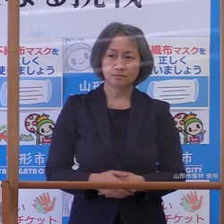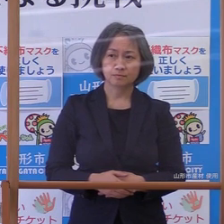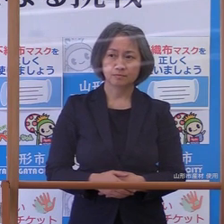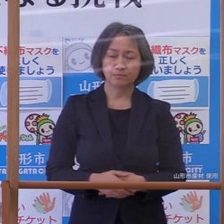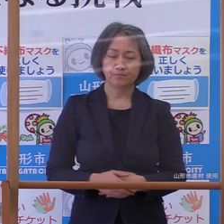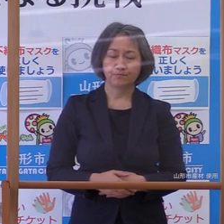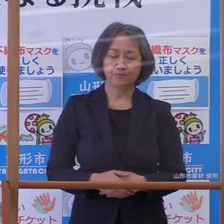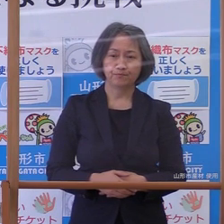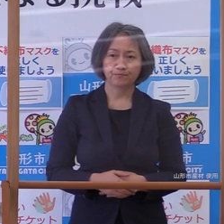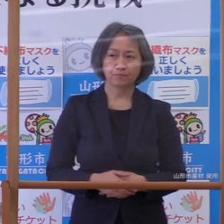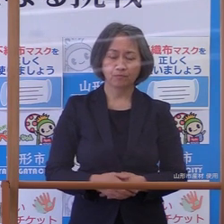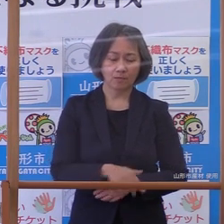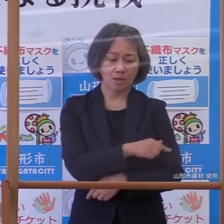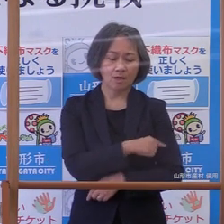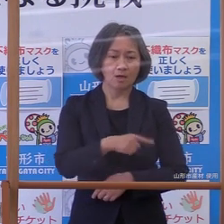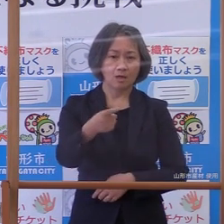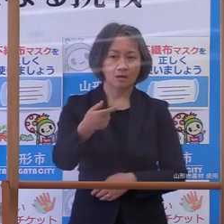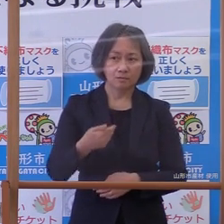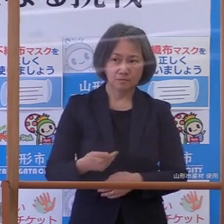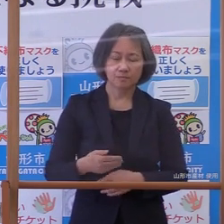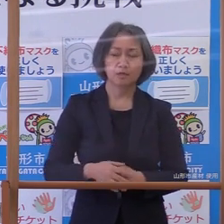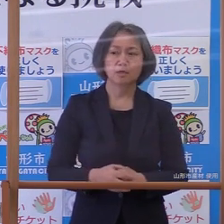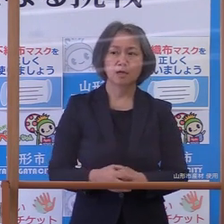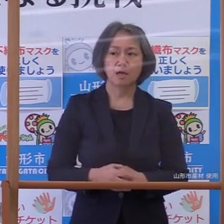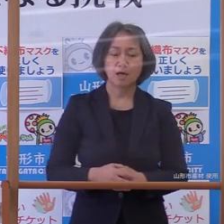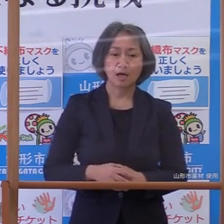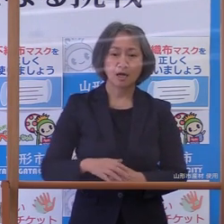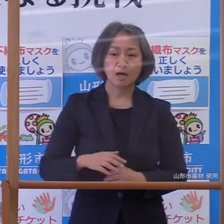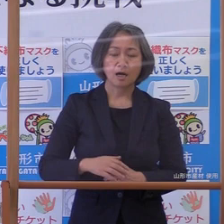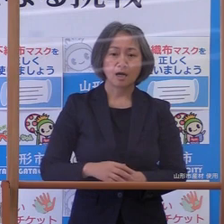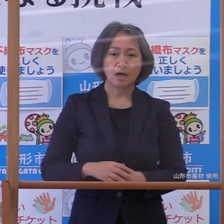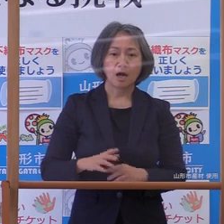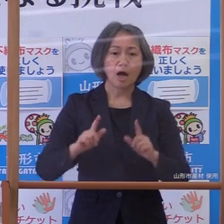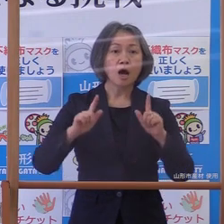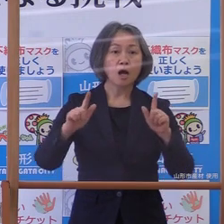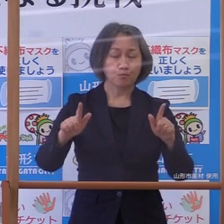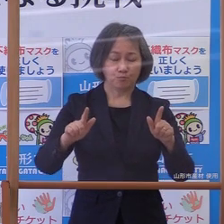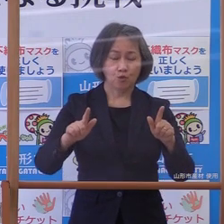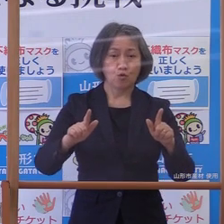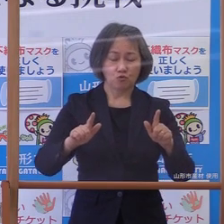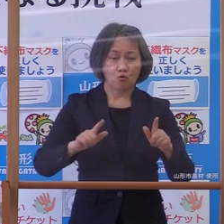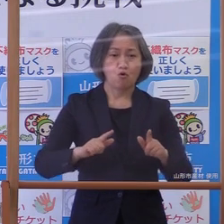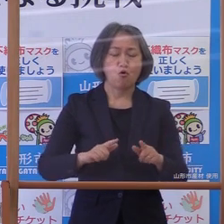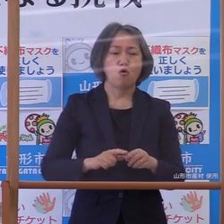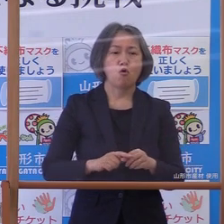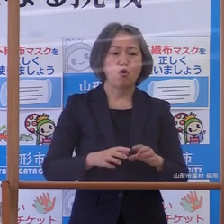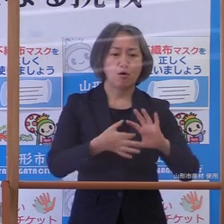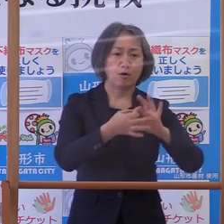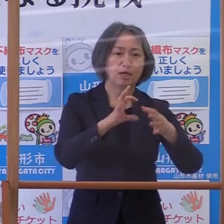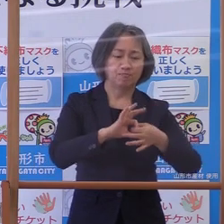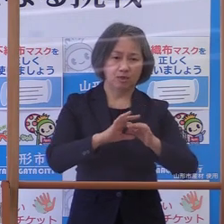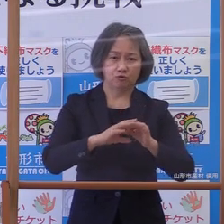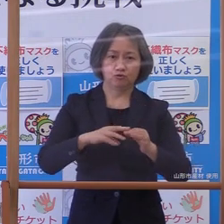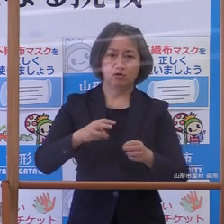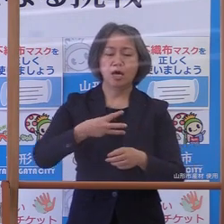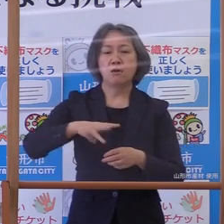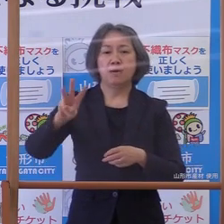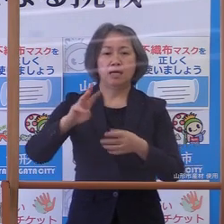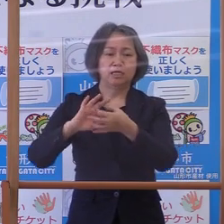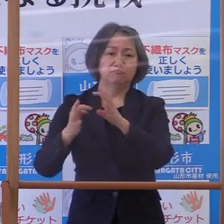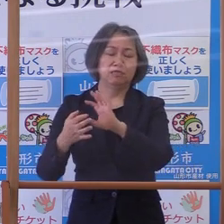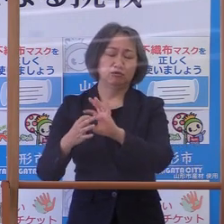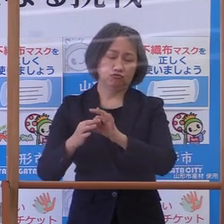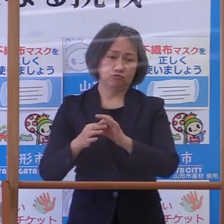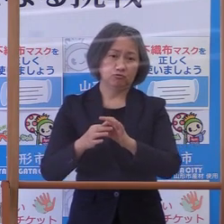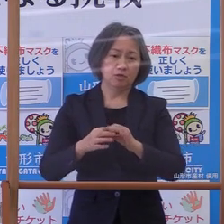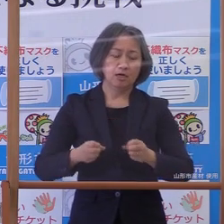あ、すみません、山形新聞の伊沢です。冒頭の五輪パラリンピックの代表選出の関係だったんですけども、山形